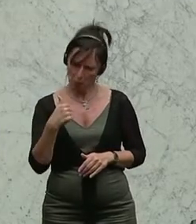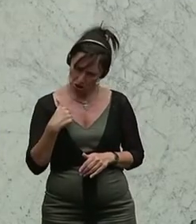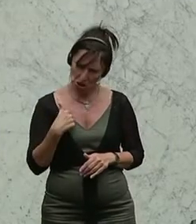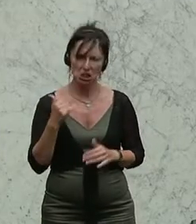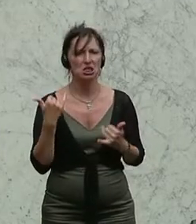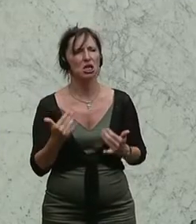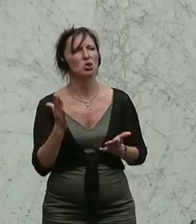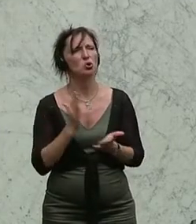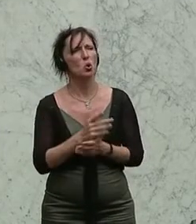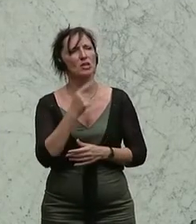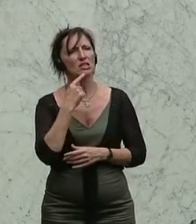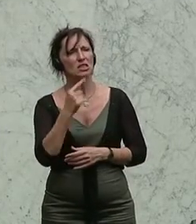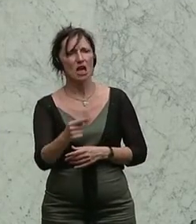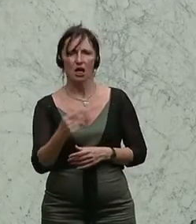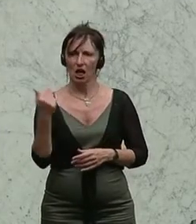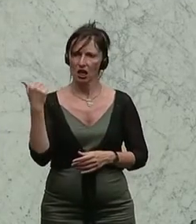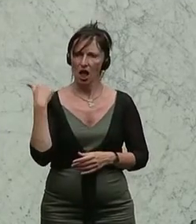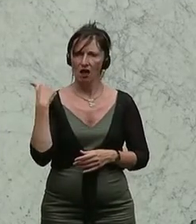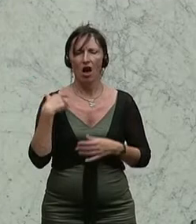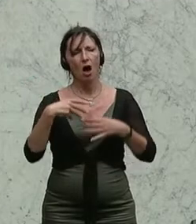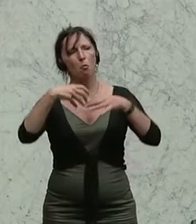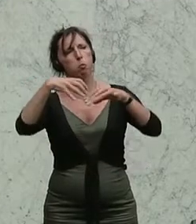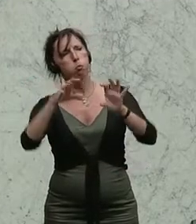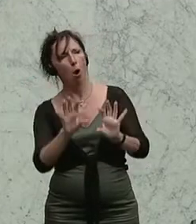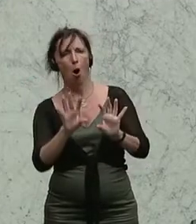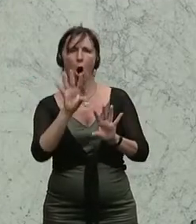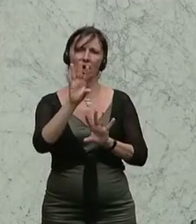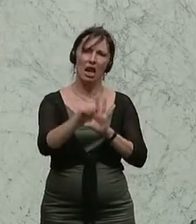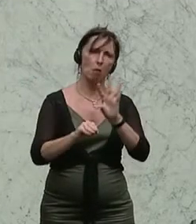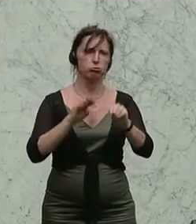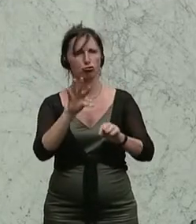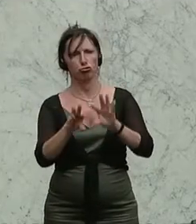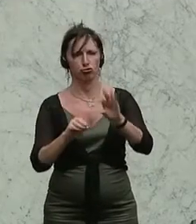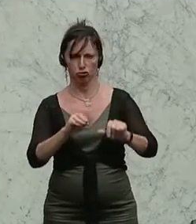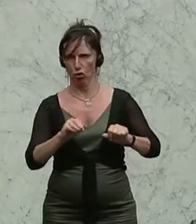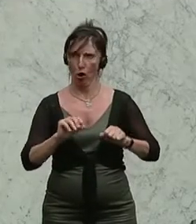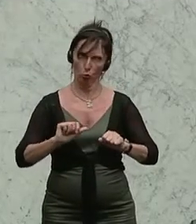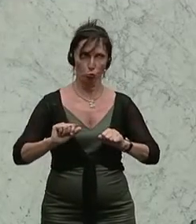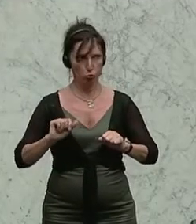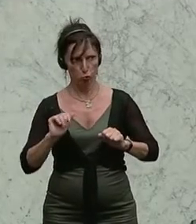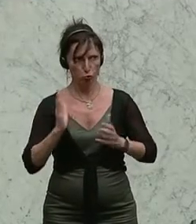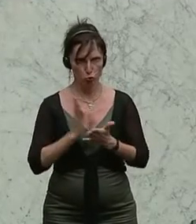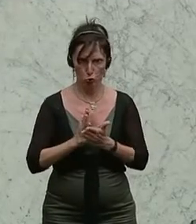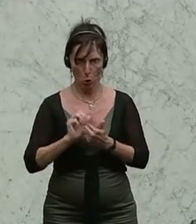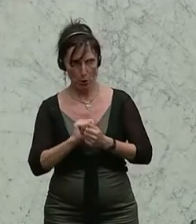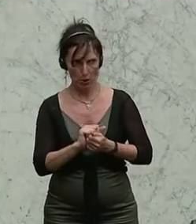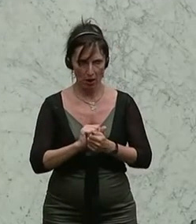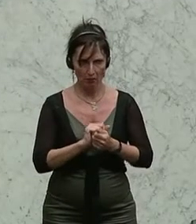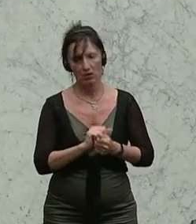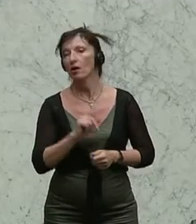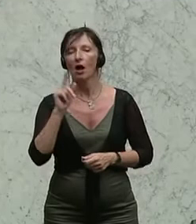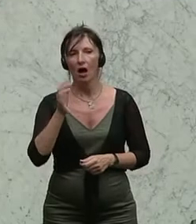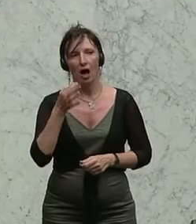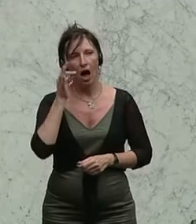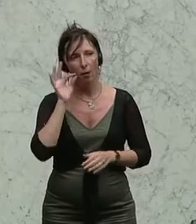es hier in den Mund, hat man sich mächtig für das Po-Grapschen ins Zeug gelegt. Hier ist man allerdings der